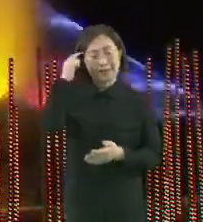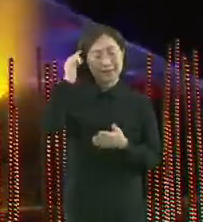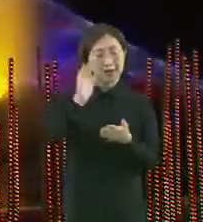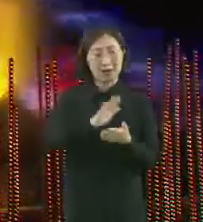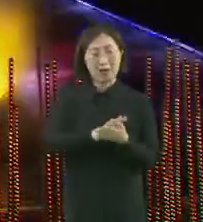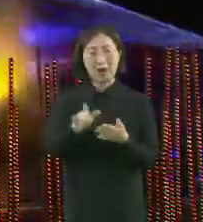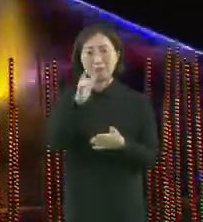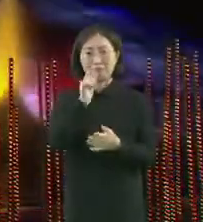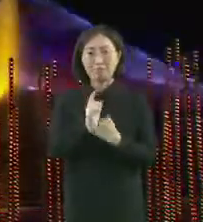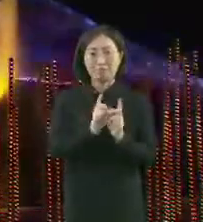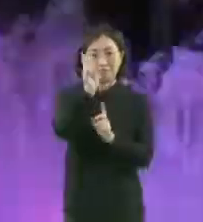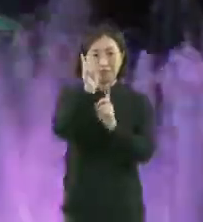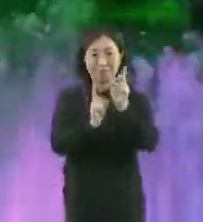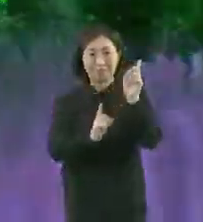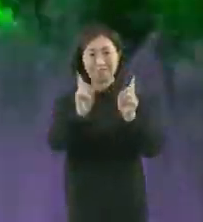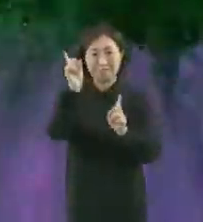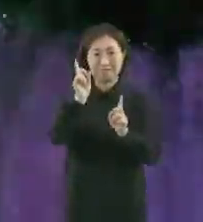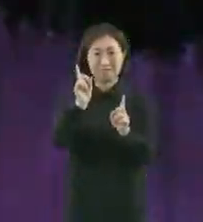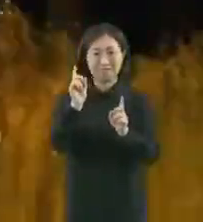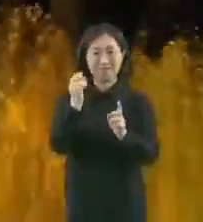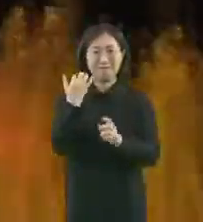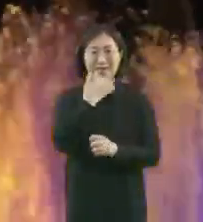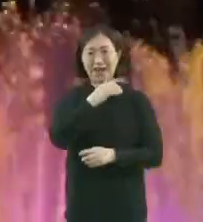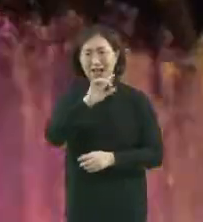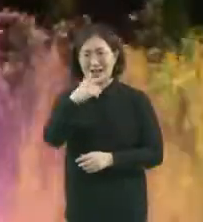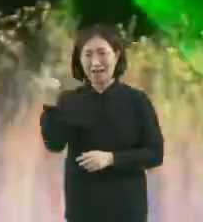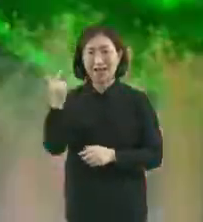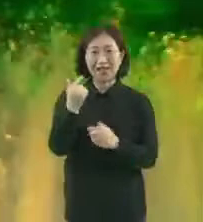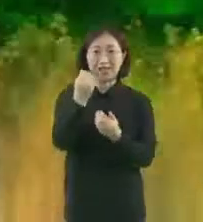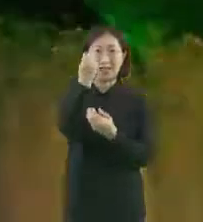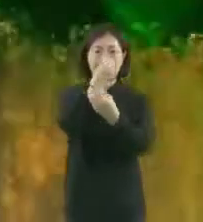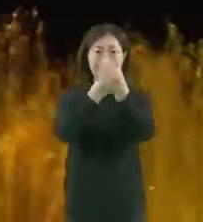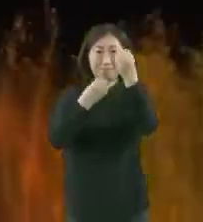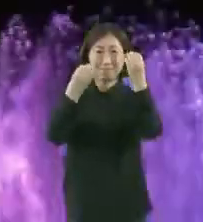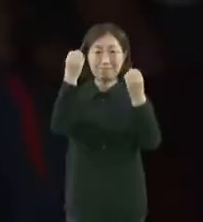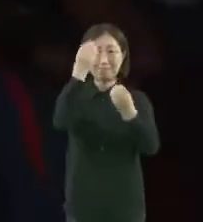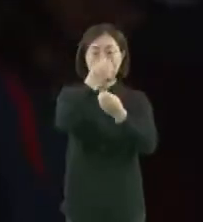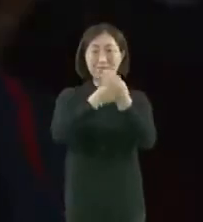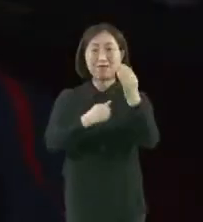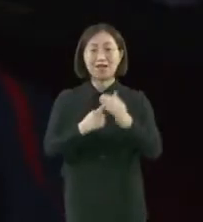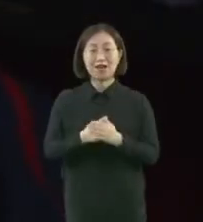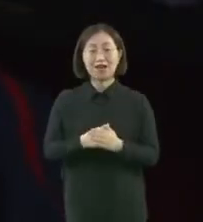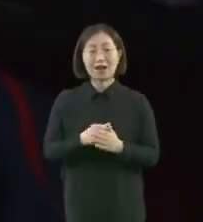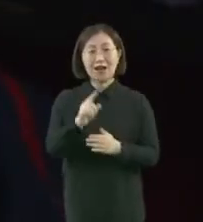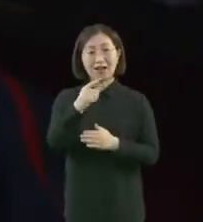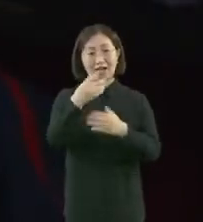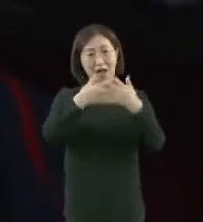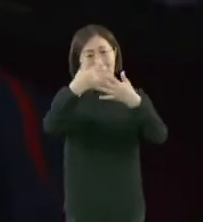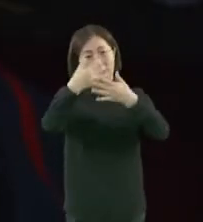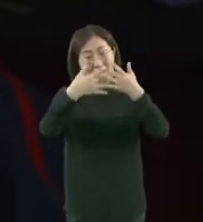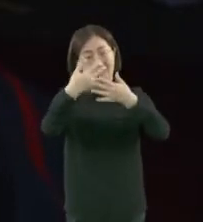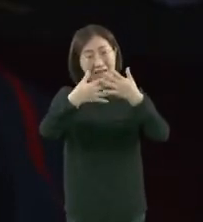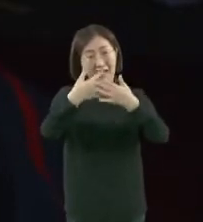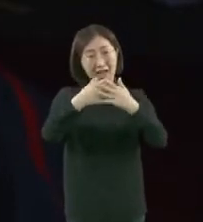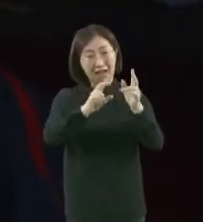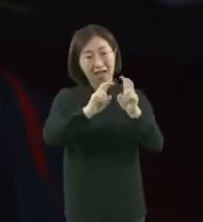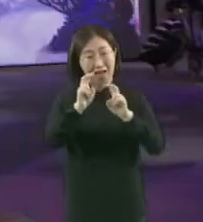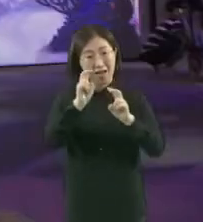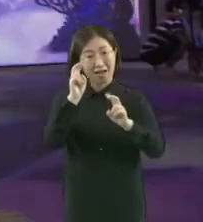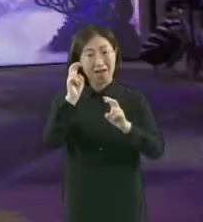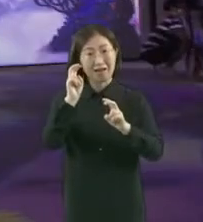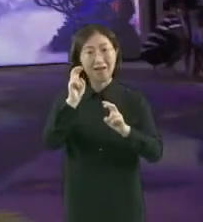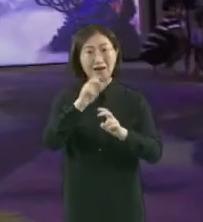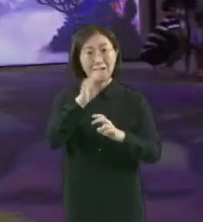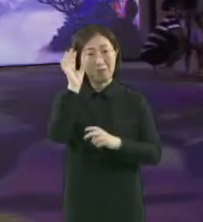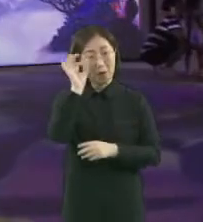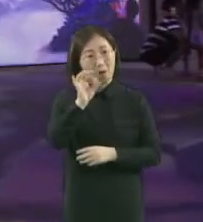시원한 분수 위로 화려한 LED 조명이 수놓습니다. 아이들은 물 위에서 움직이는 애니메이션에 푹 빠져 잠시나마 더위를